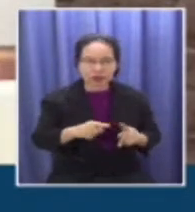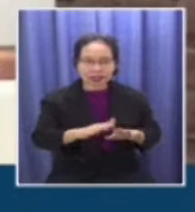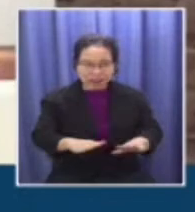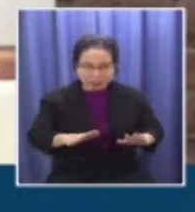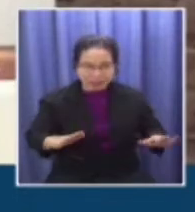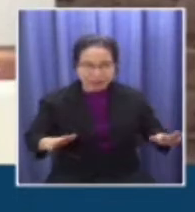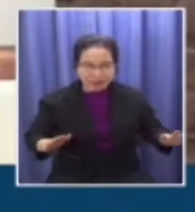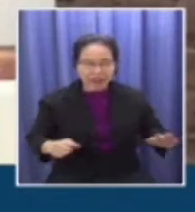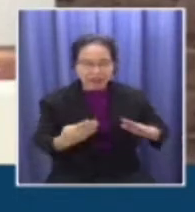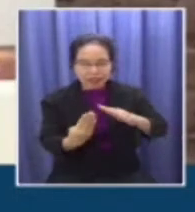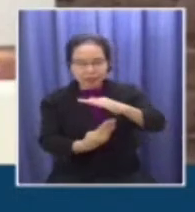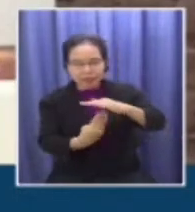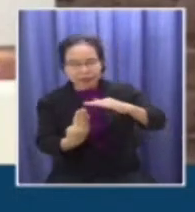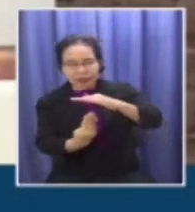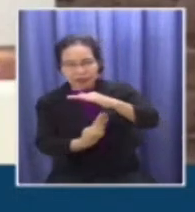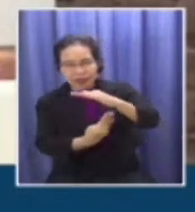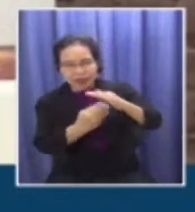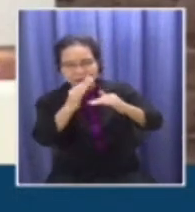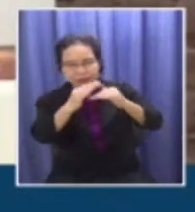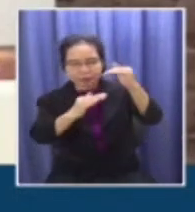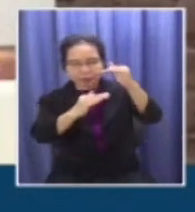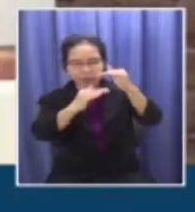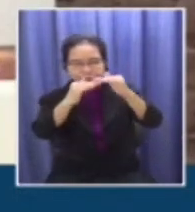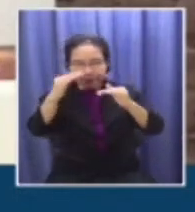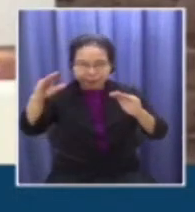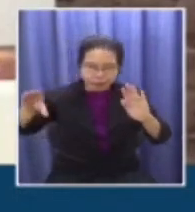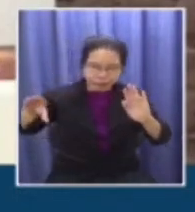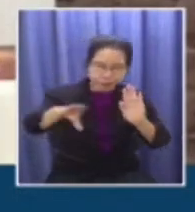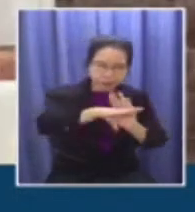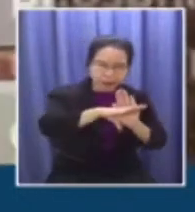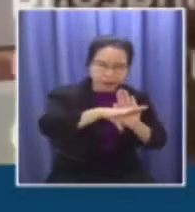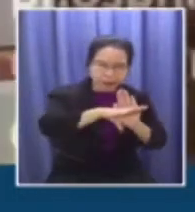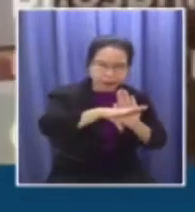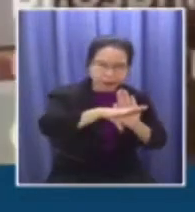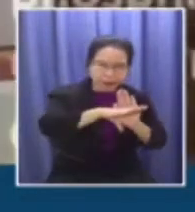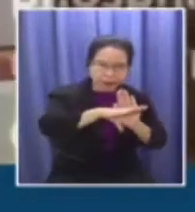is our dwene wa adwene yɛ adwuma mpo de